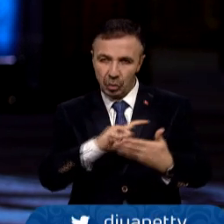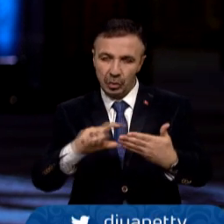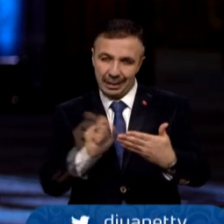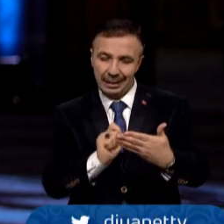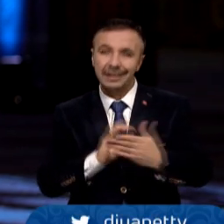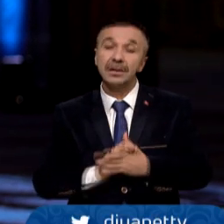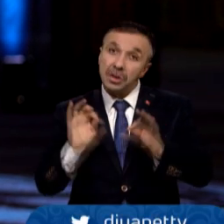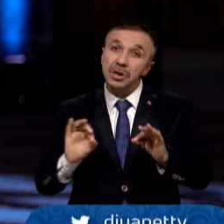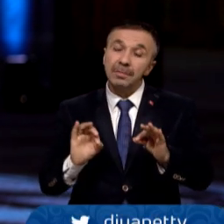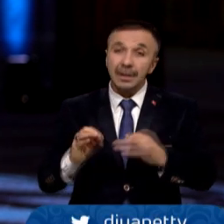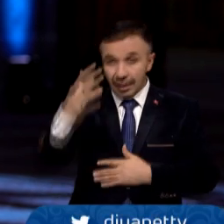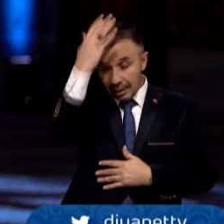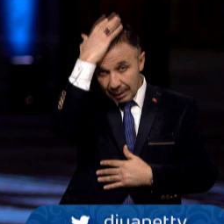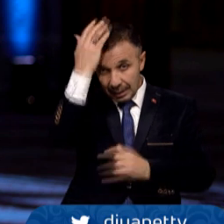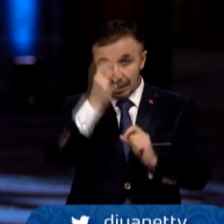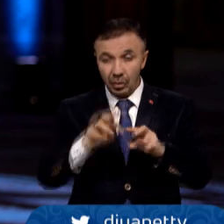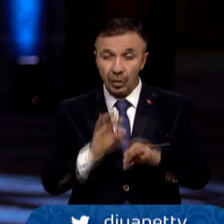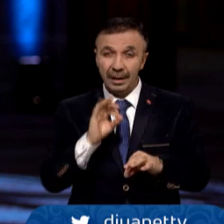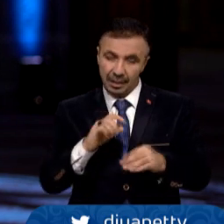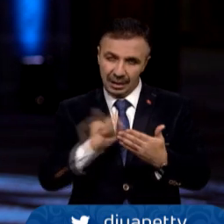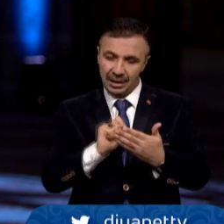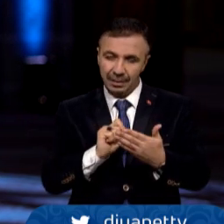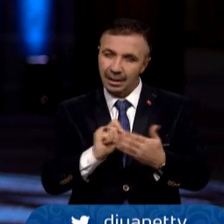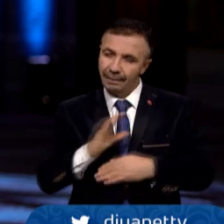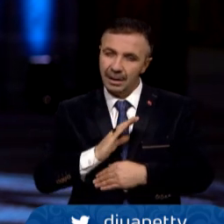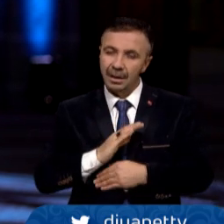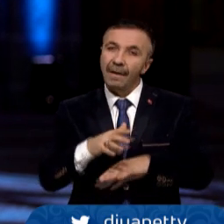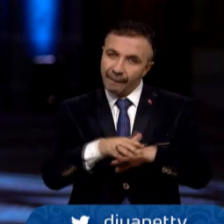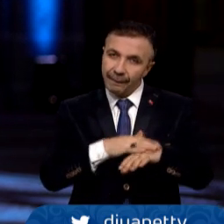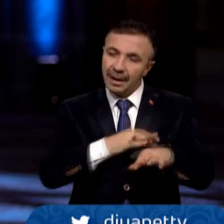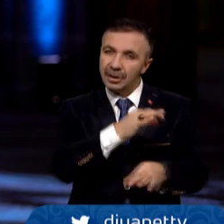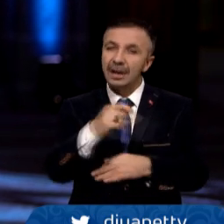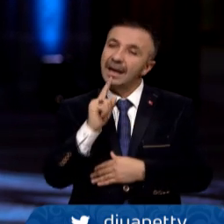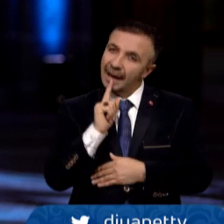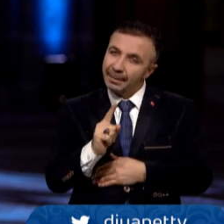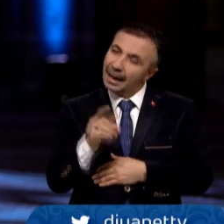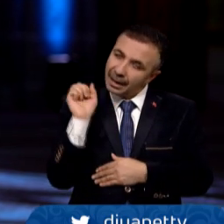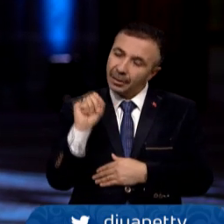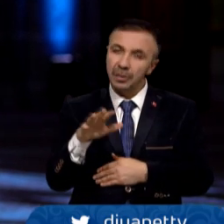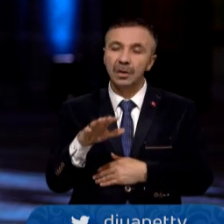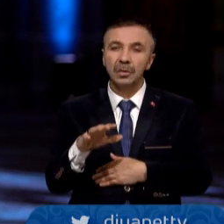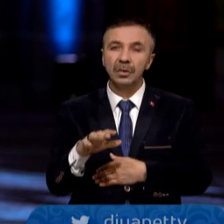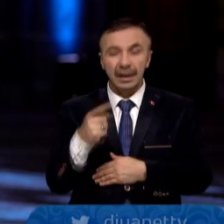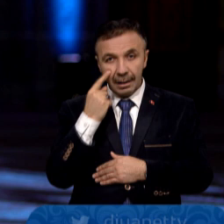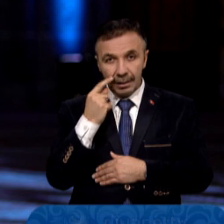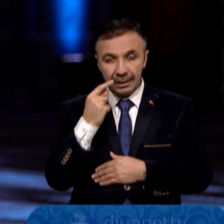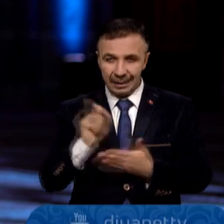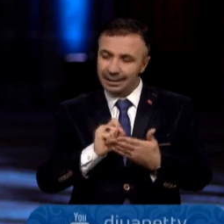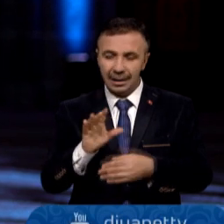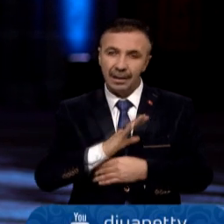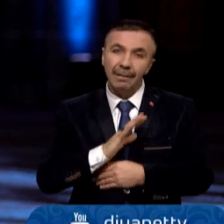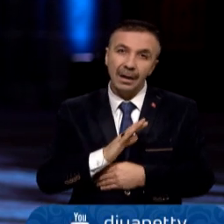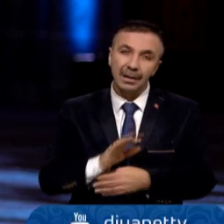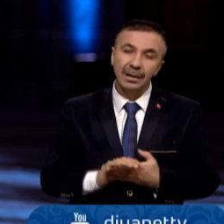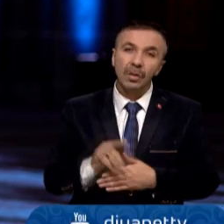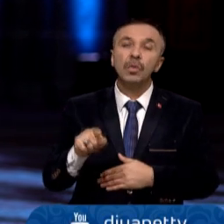üzerine yazıldı E şimdi Hazreti Ömer'in yazışmaları var valilerine Emirler gönderiyor resmi